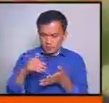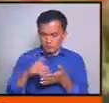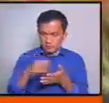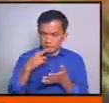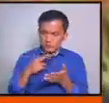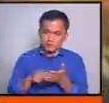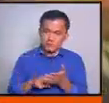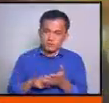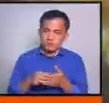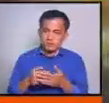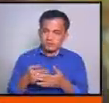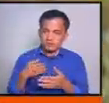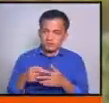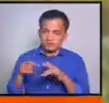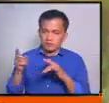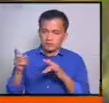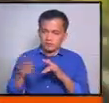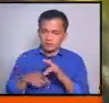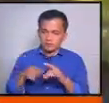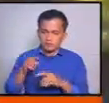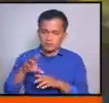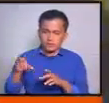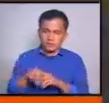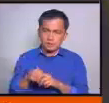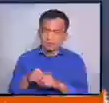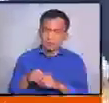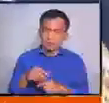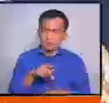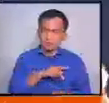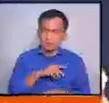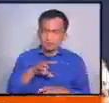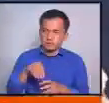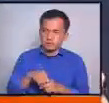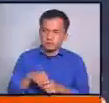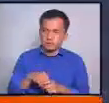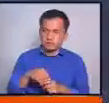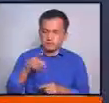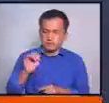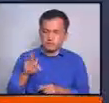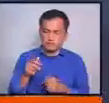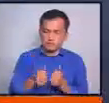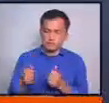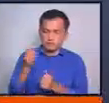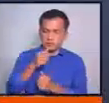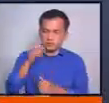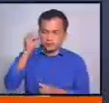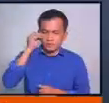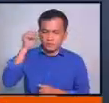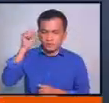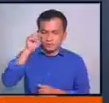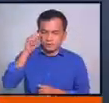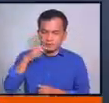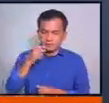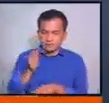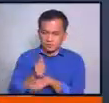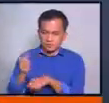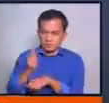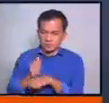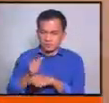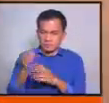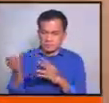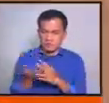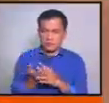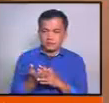report bago hatulan ang mga sangkot na pulis. Kabilang na rito si PNP Chief Oscar Albayalde na inaakusahang ng